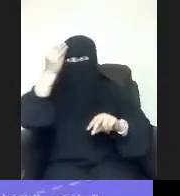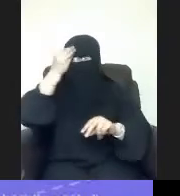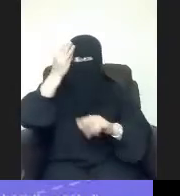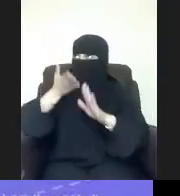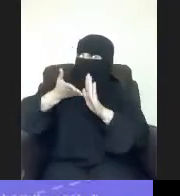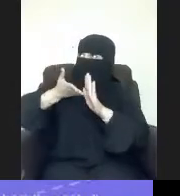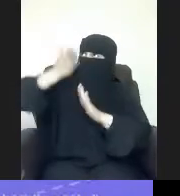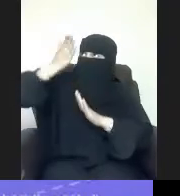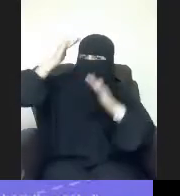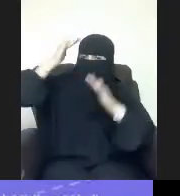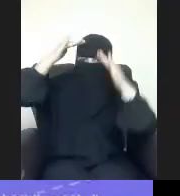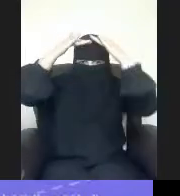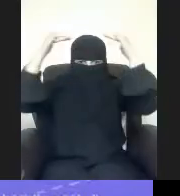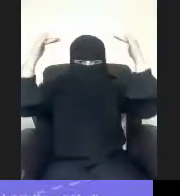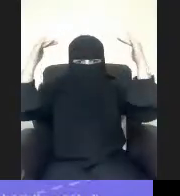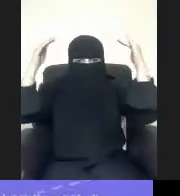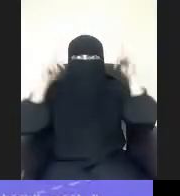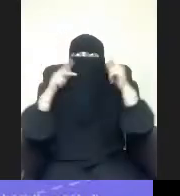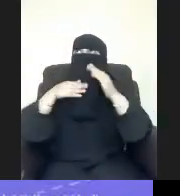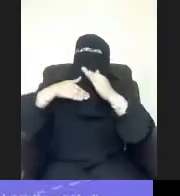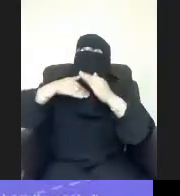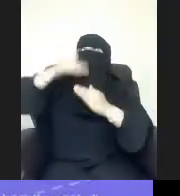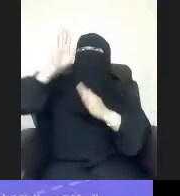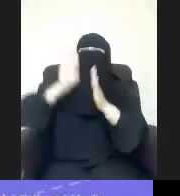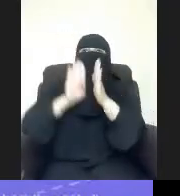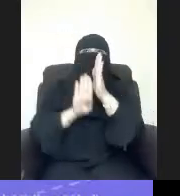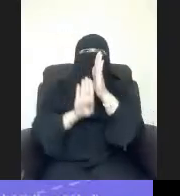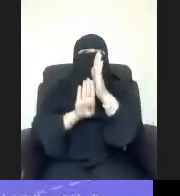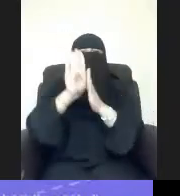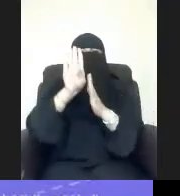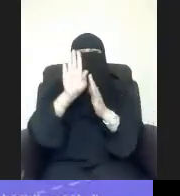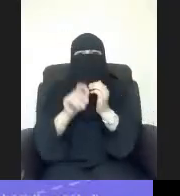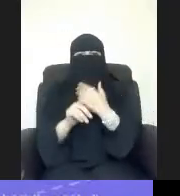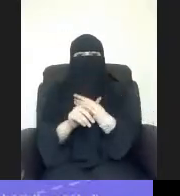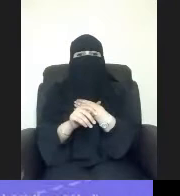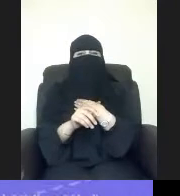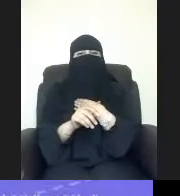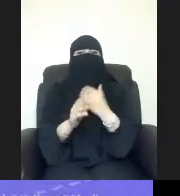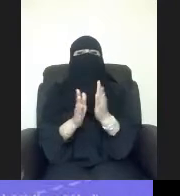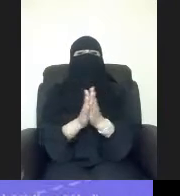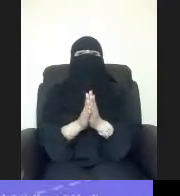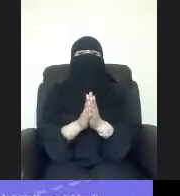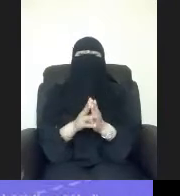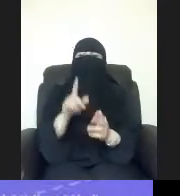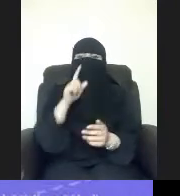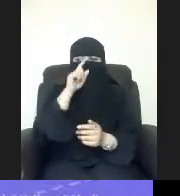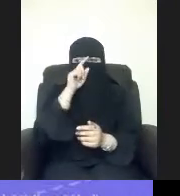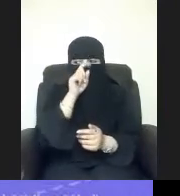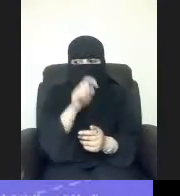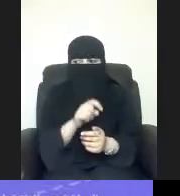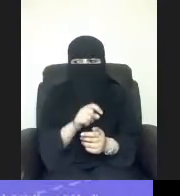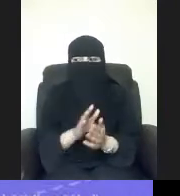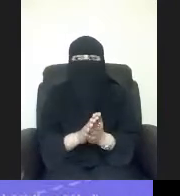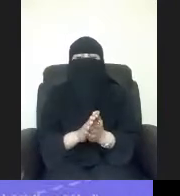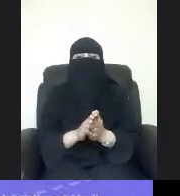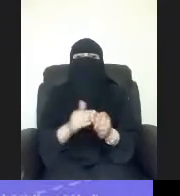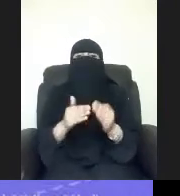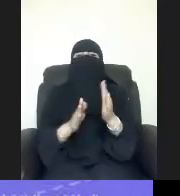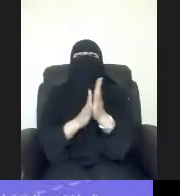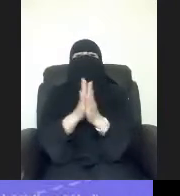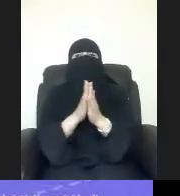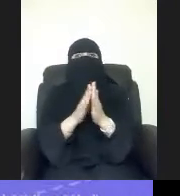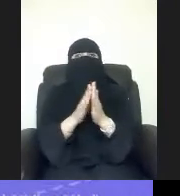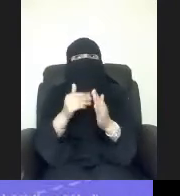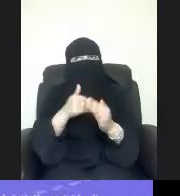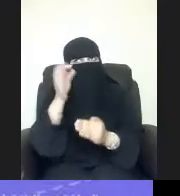هذا يقودنا كله إلى قضية التصميم التعليمي. أنا لابد أن أراعي خصائص وإجراءات التصميم التعليمي،